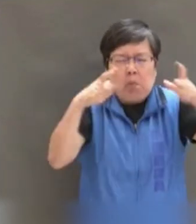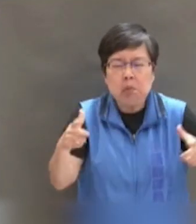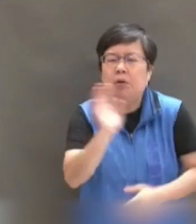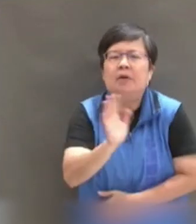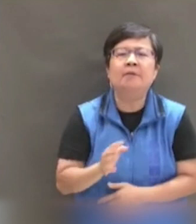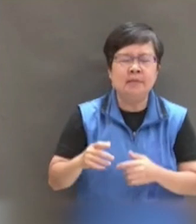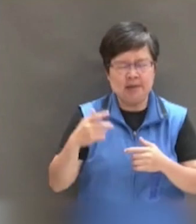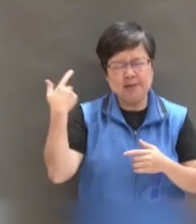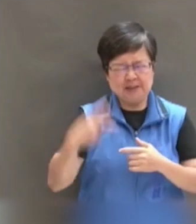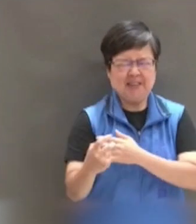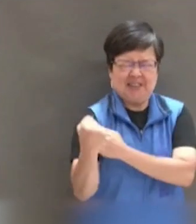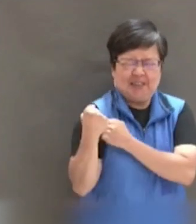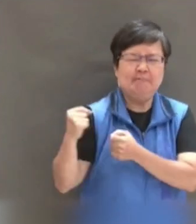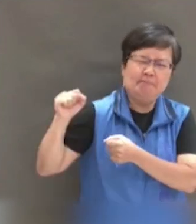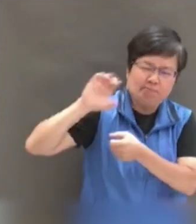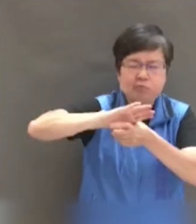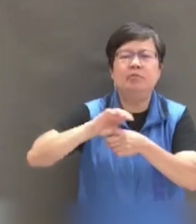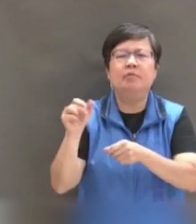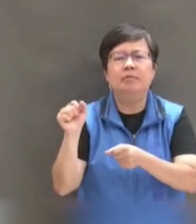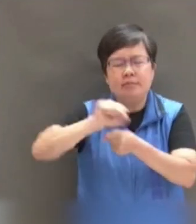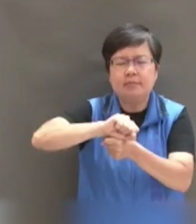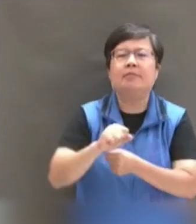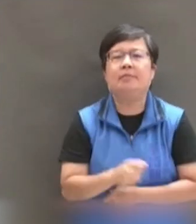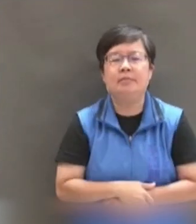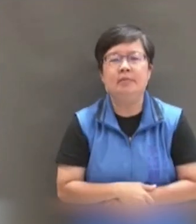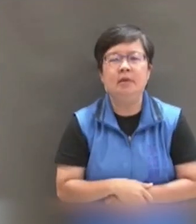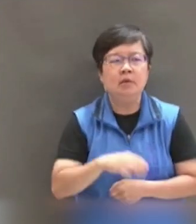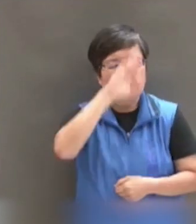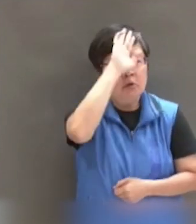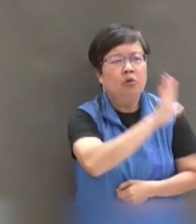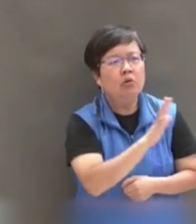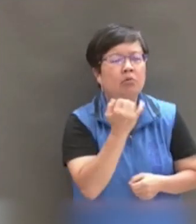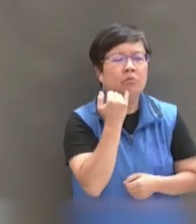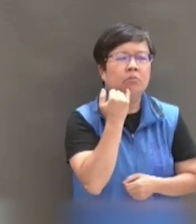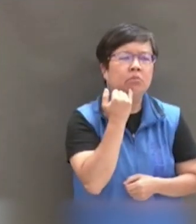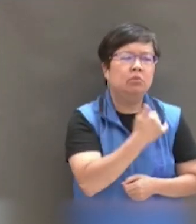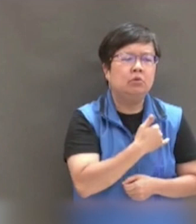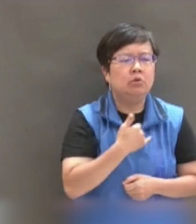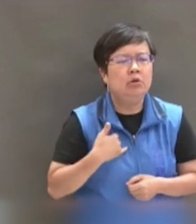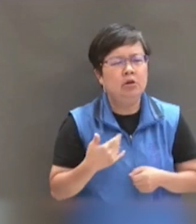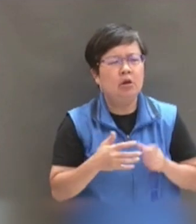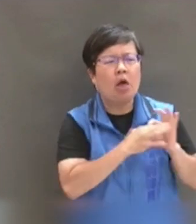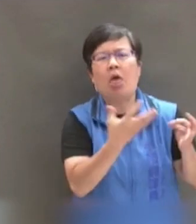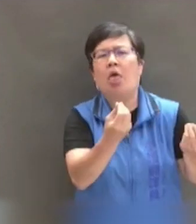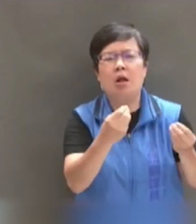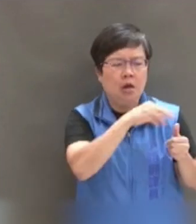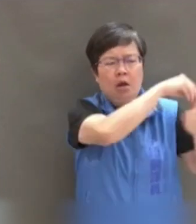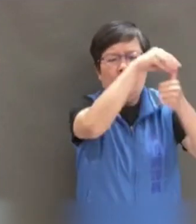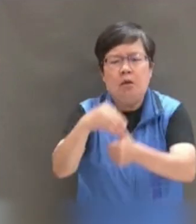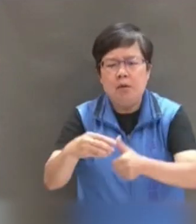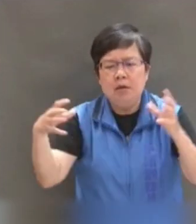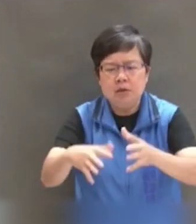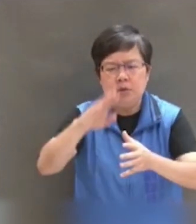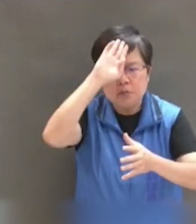力量。这当中很多的确诊者因为没有得到适度的关心以及适度的送到集中检疫所或